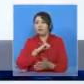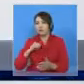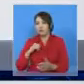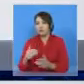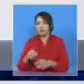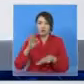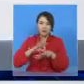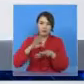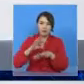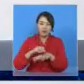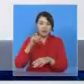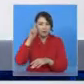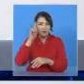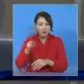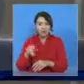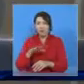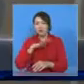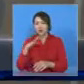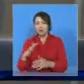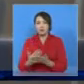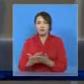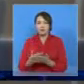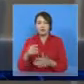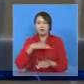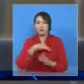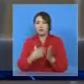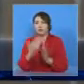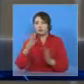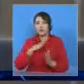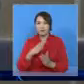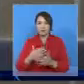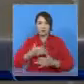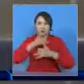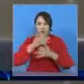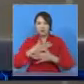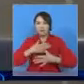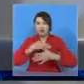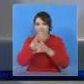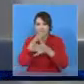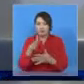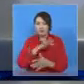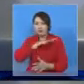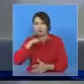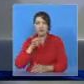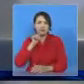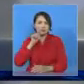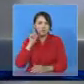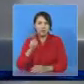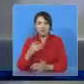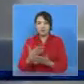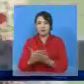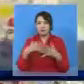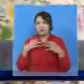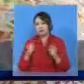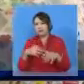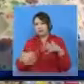бойынан ауру белгілерін байқамай жүргендер аз. Ал дене қызуы көтеріліп, демігіп қалғандар көп. Олар жас. Тіпті